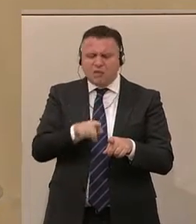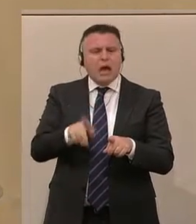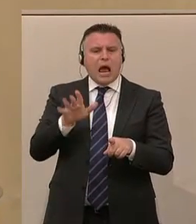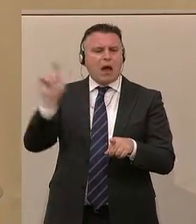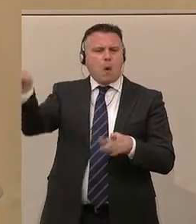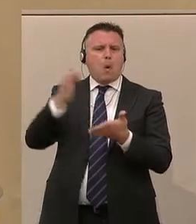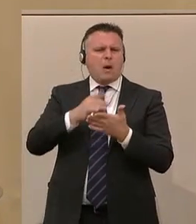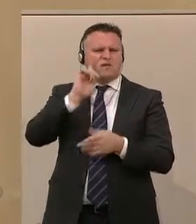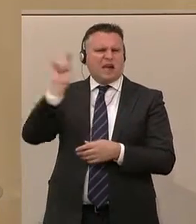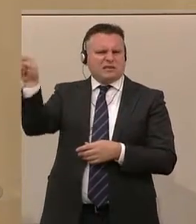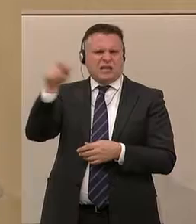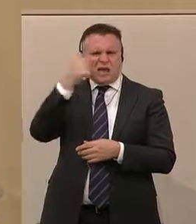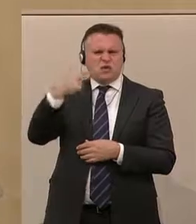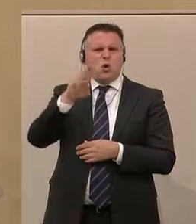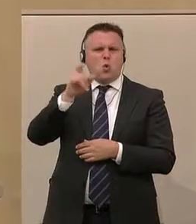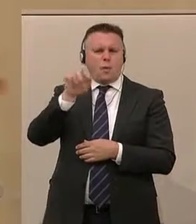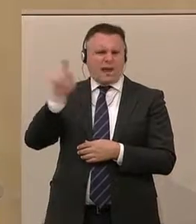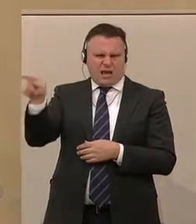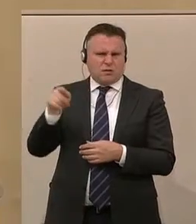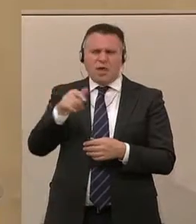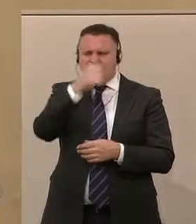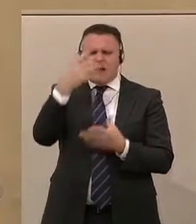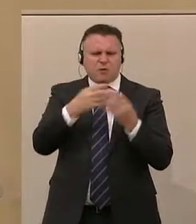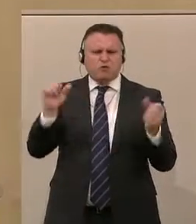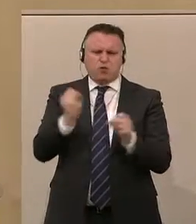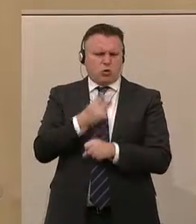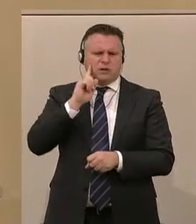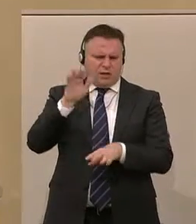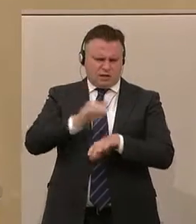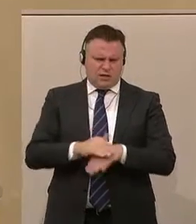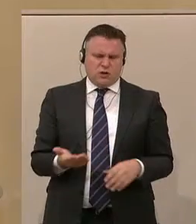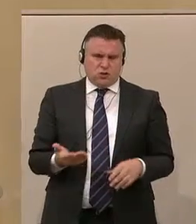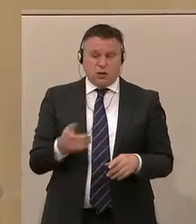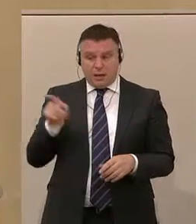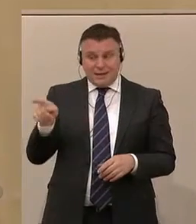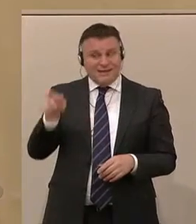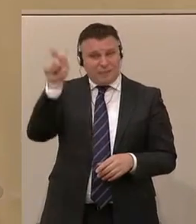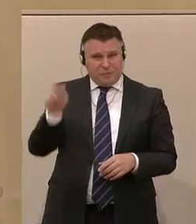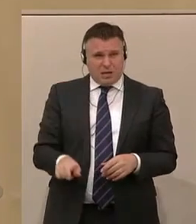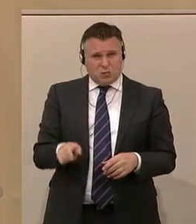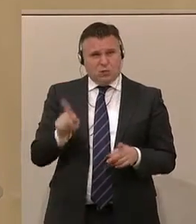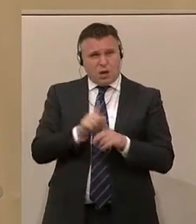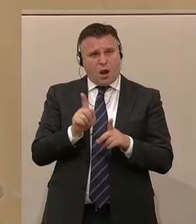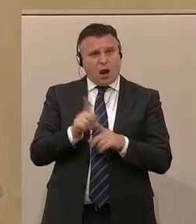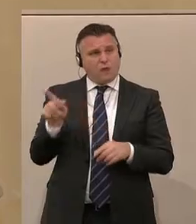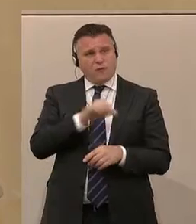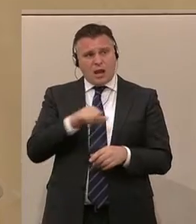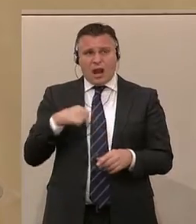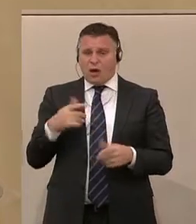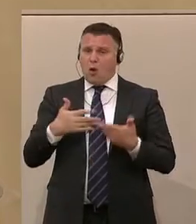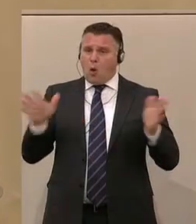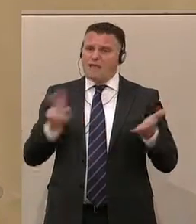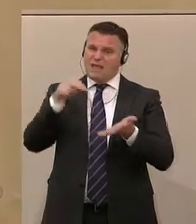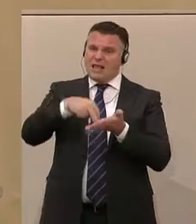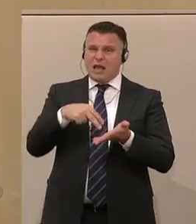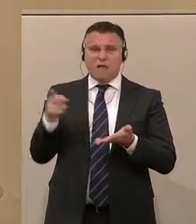aus dem nächsten Ort. Jetzt ist es aber vielleicht sogar eine Person öffentlichen Interesses, die ein ganz spezielles persönliches Interesse